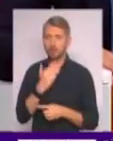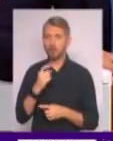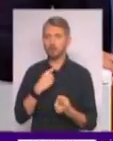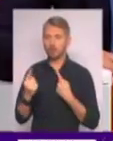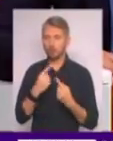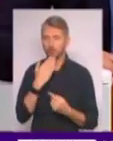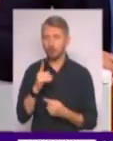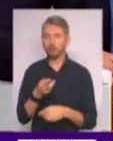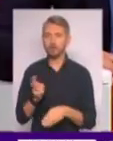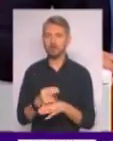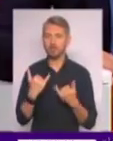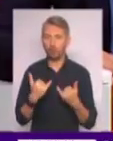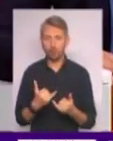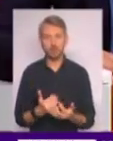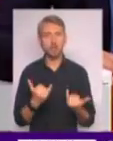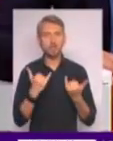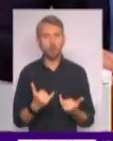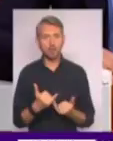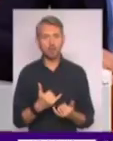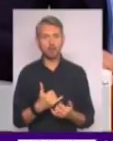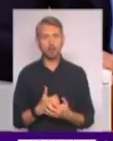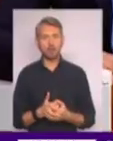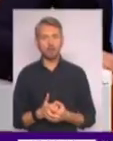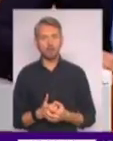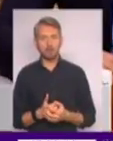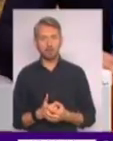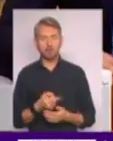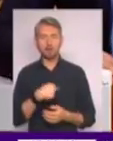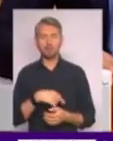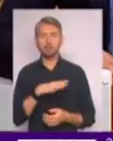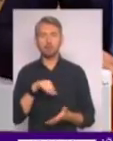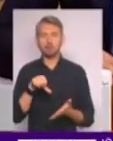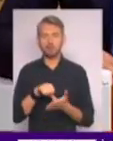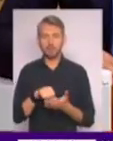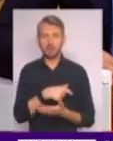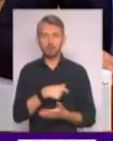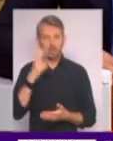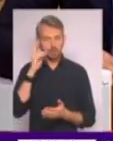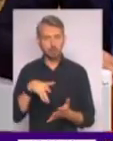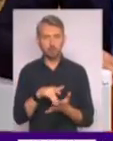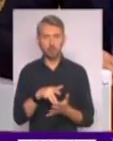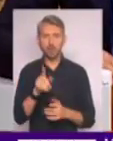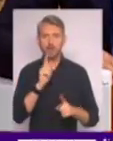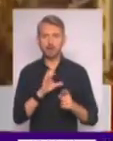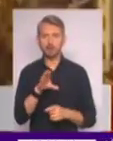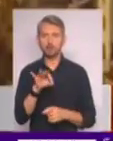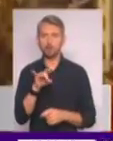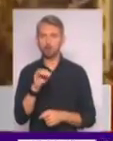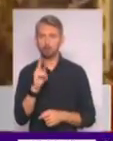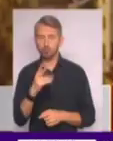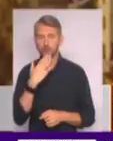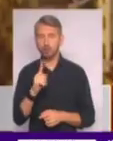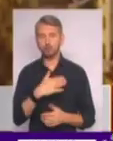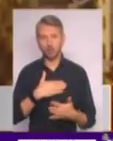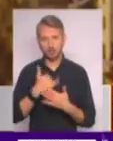що завітали до нас сьогодні. Я нагадаю, що сьогодні до нашої студії завітав. Дякую за дзвінки. Депутат Київської міської ради пан Вадим Сторожук, дійсно вдячна за те, що активно долучалися.